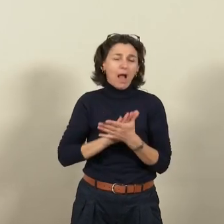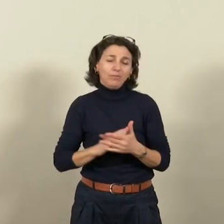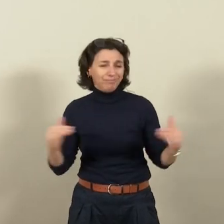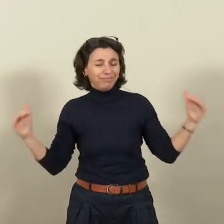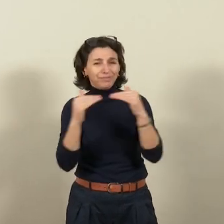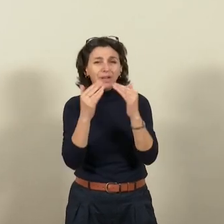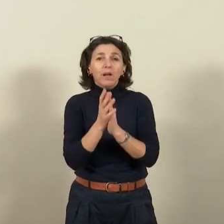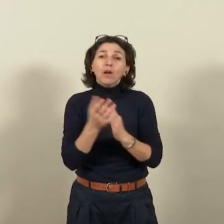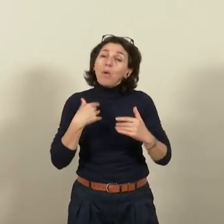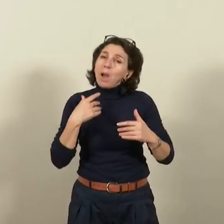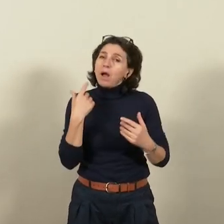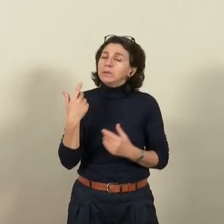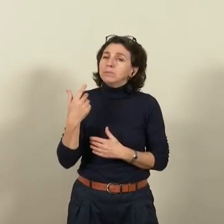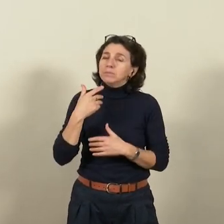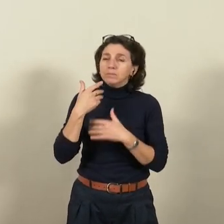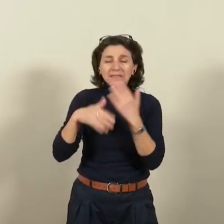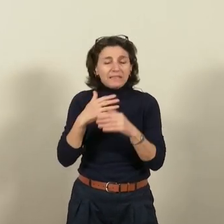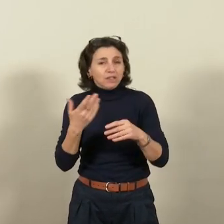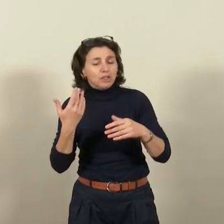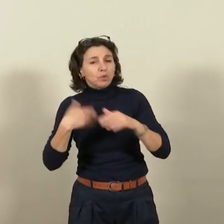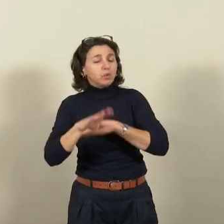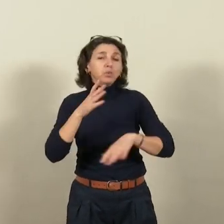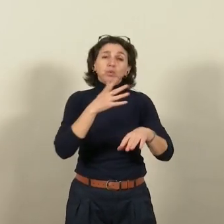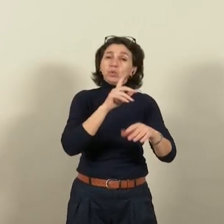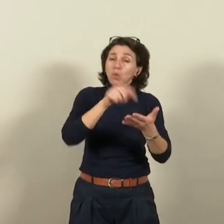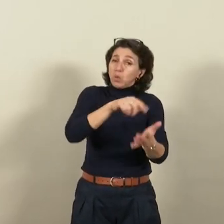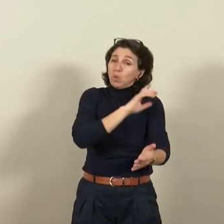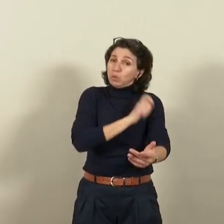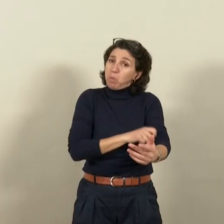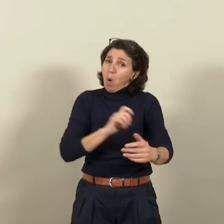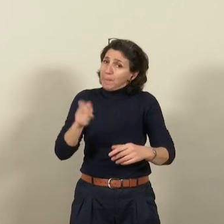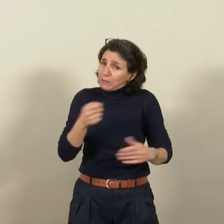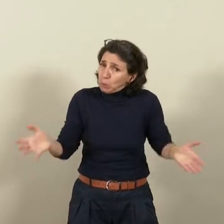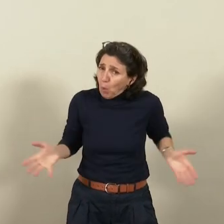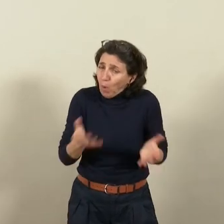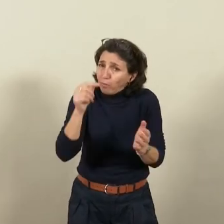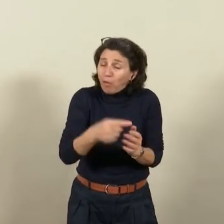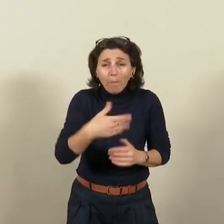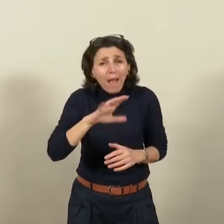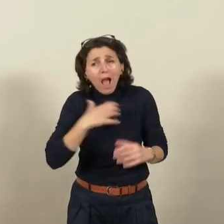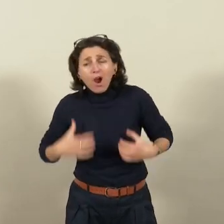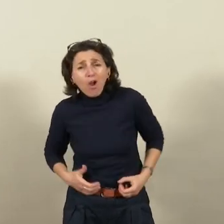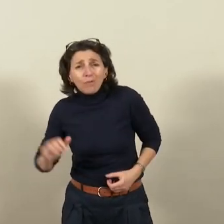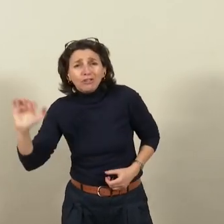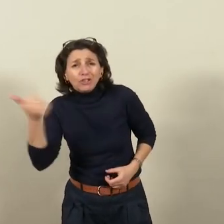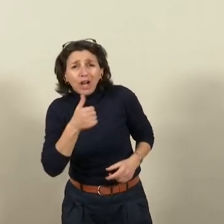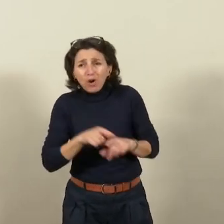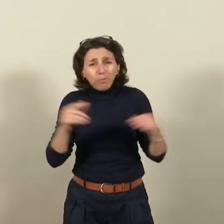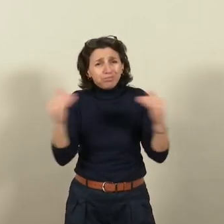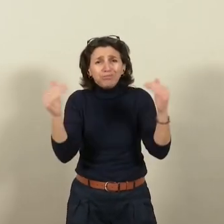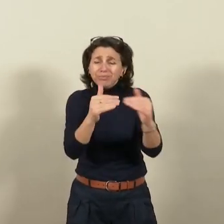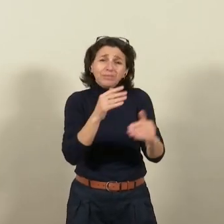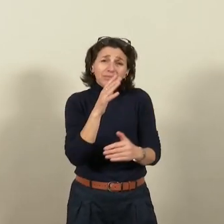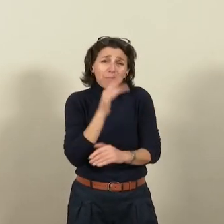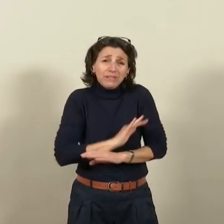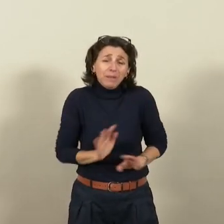pratique sportive mais tous les clubs ne peuvent pas arriver à une parité pure et parfaite parce qu'il repose